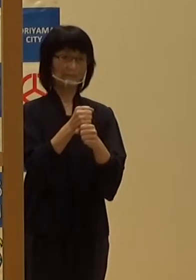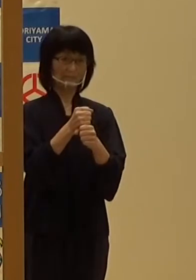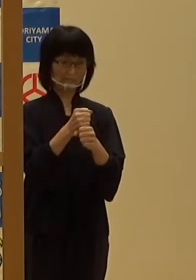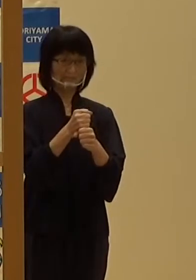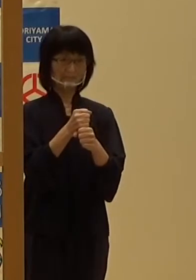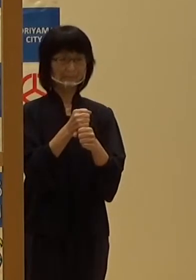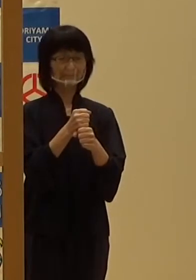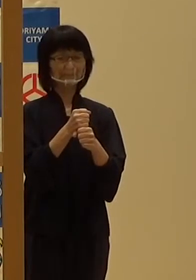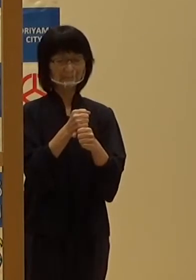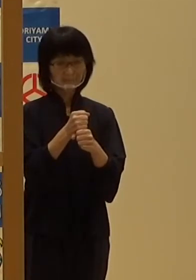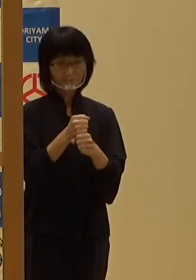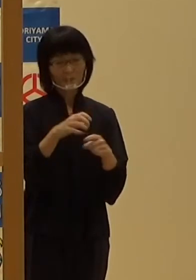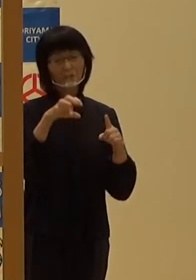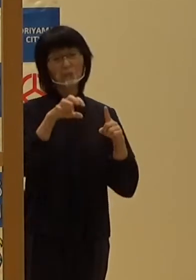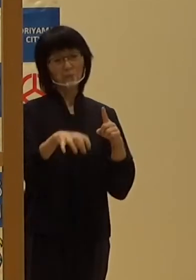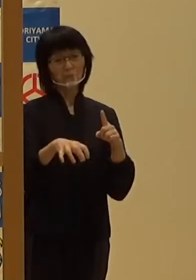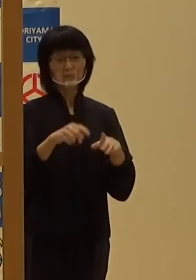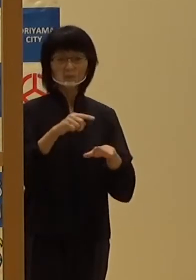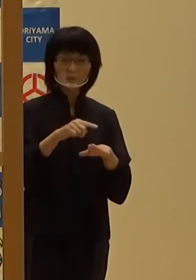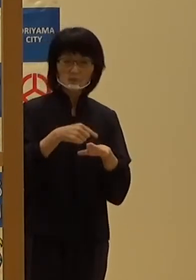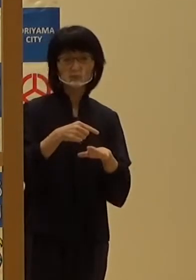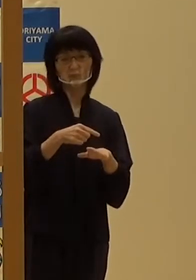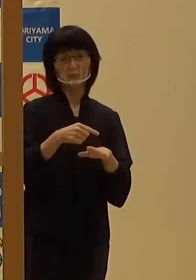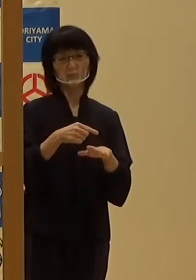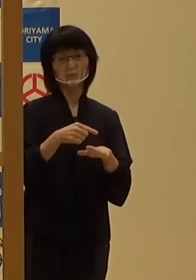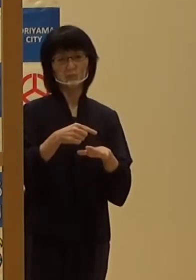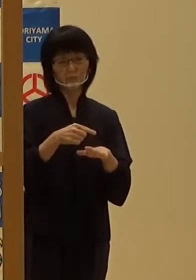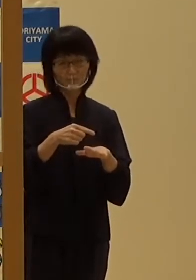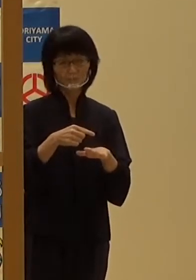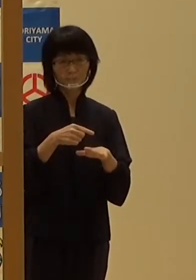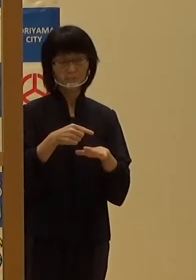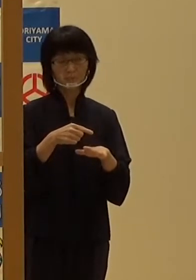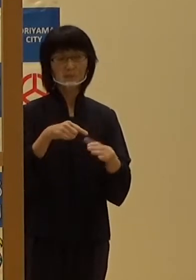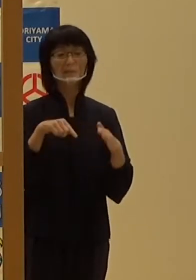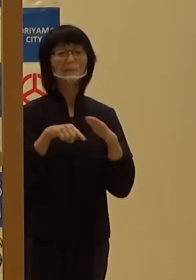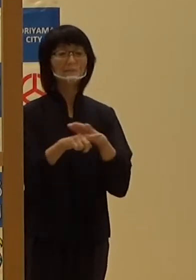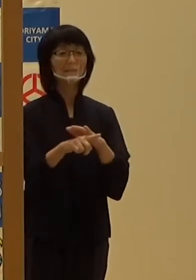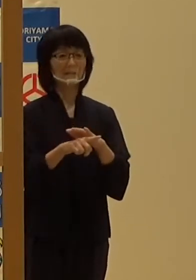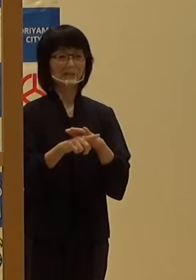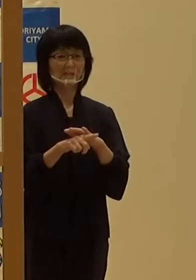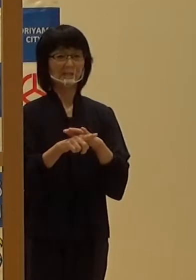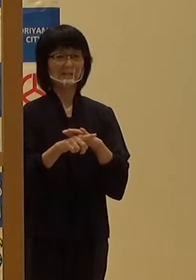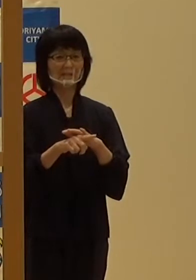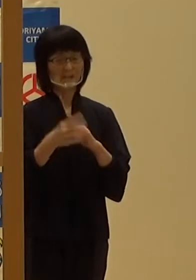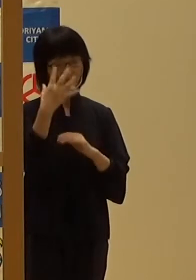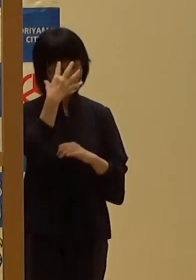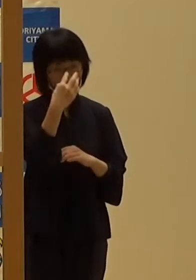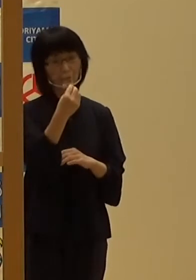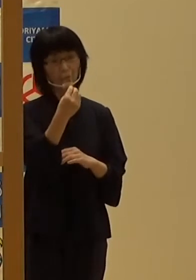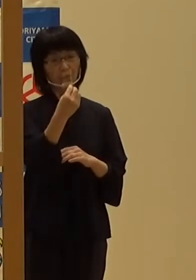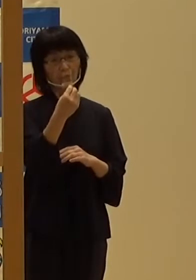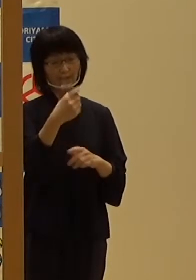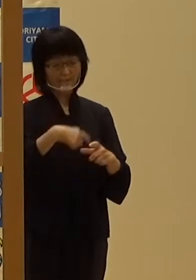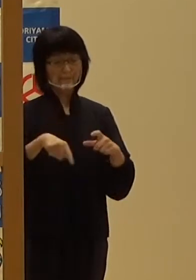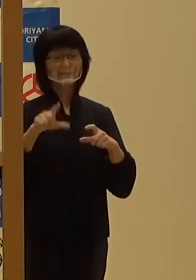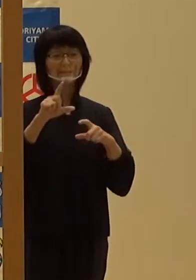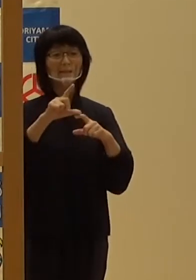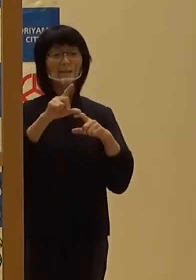、公園の質、本来持っている意義、それから魅力をさらに